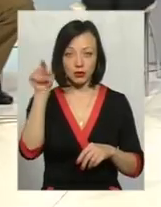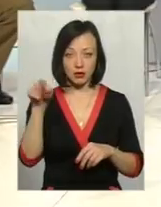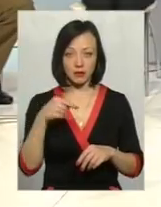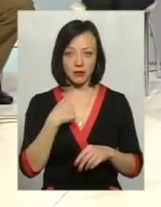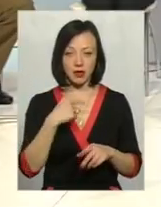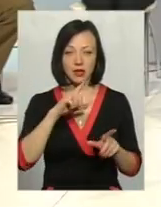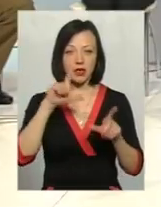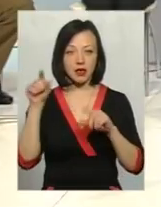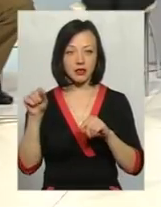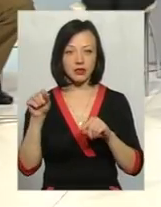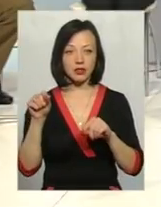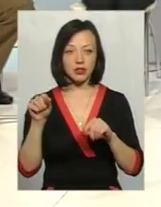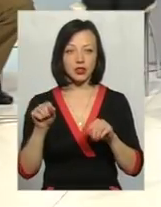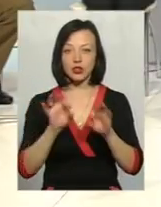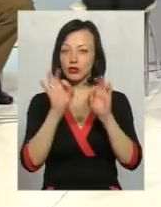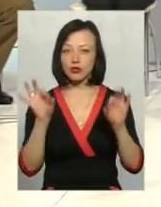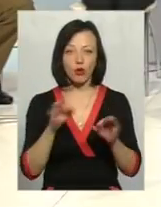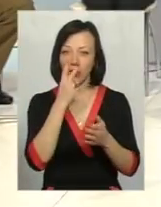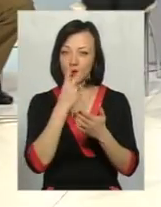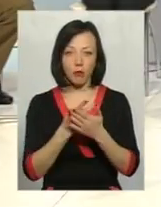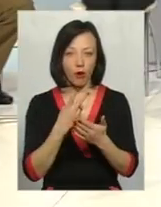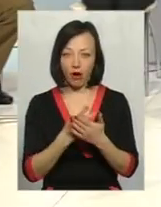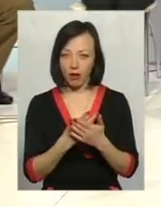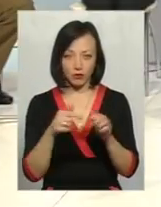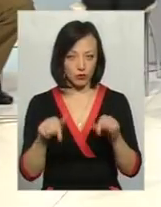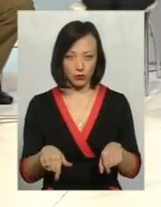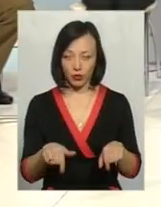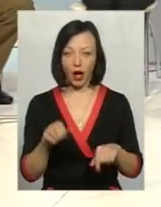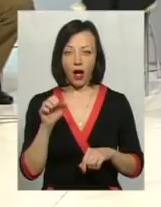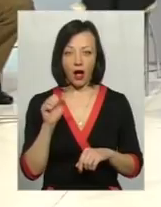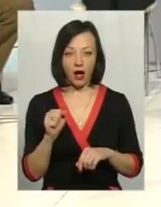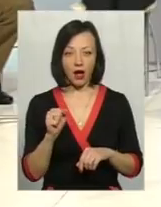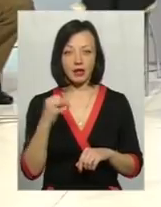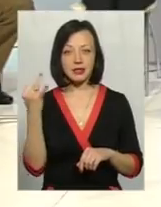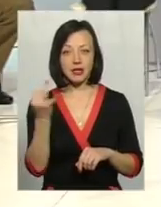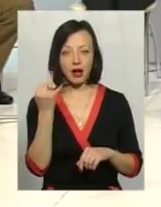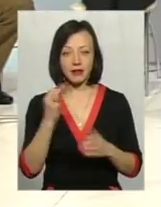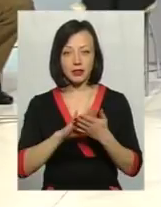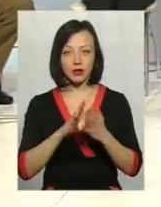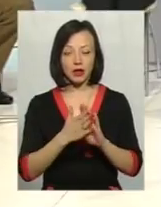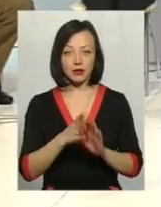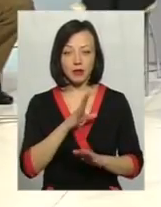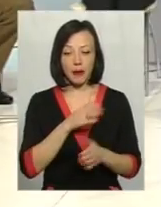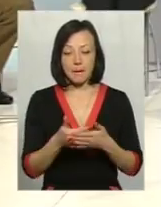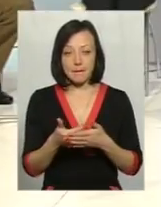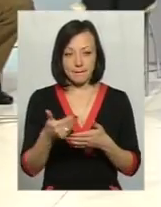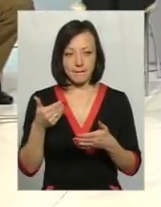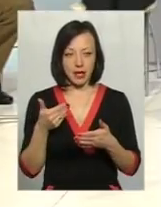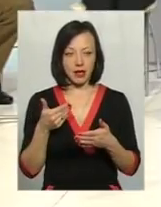Толік казав, що нічого не показували. А у мене одна така інтересна ситуація була. Перед призивом